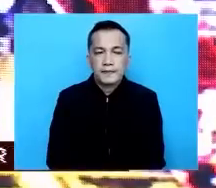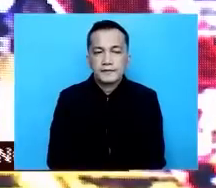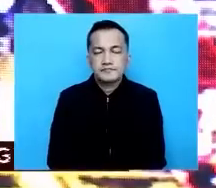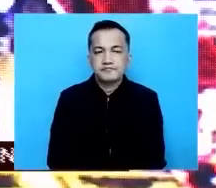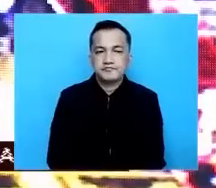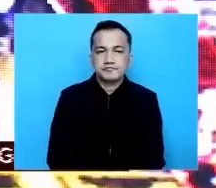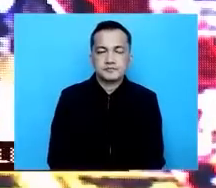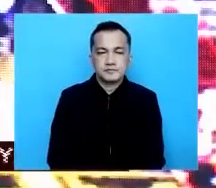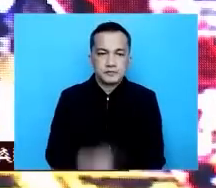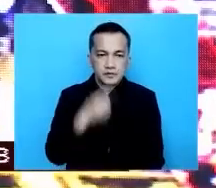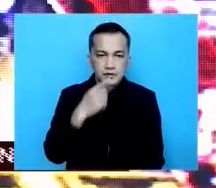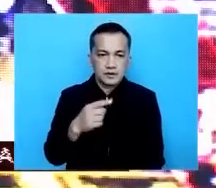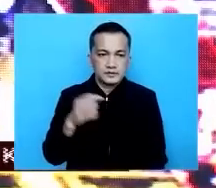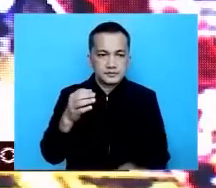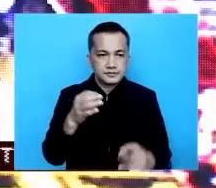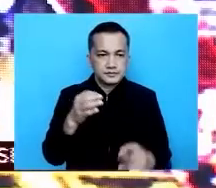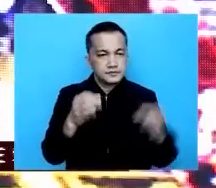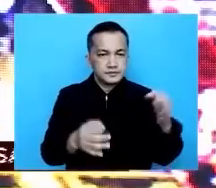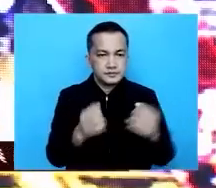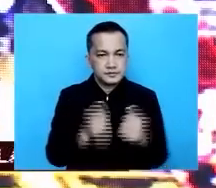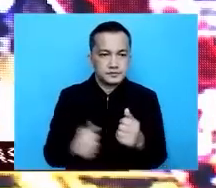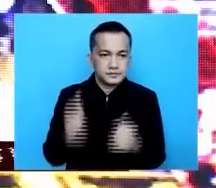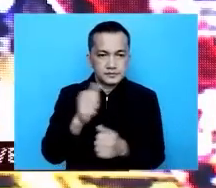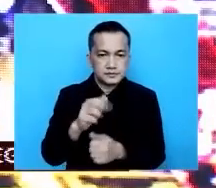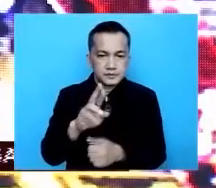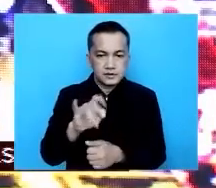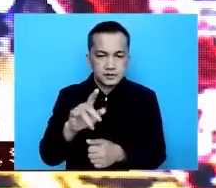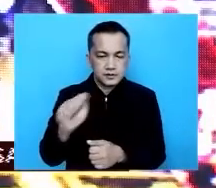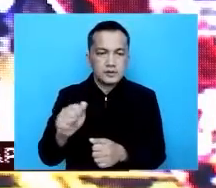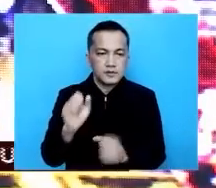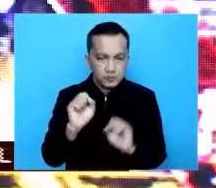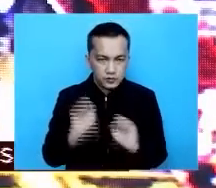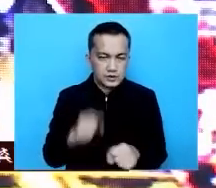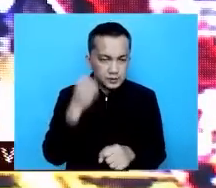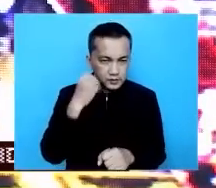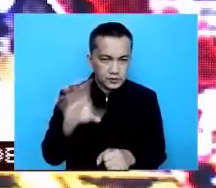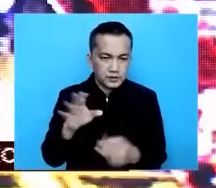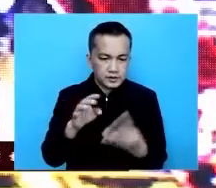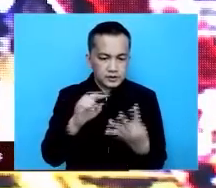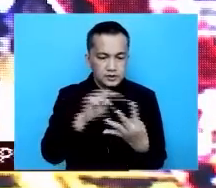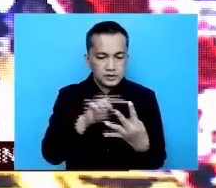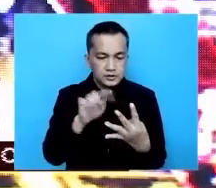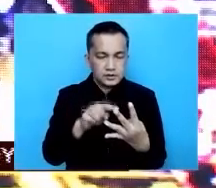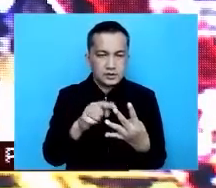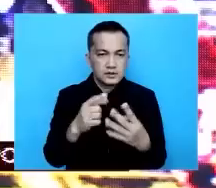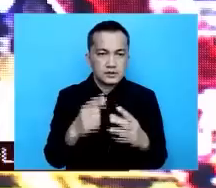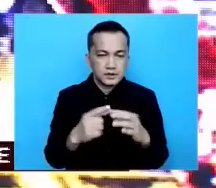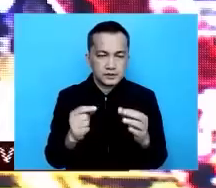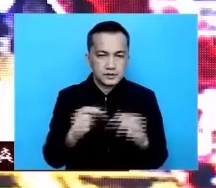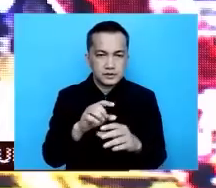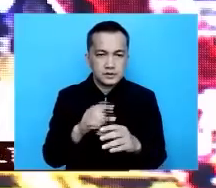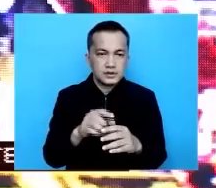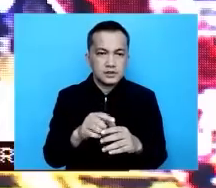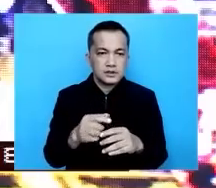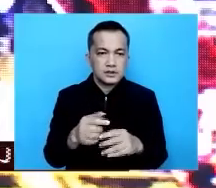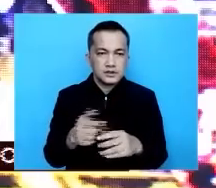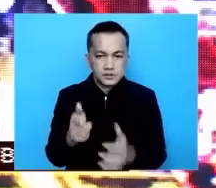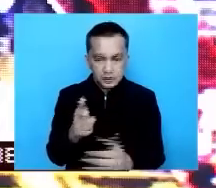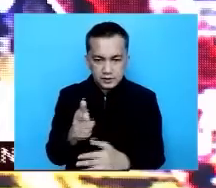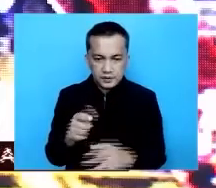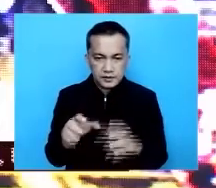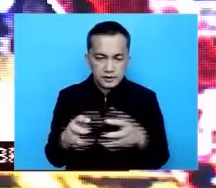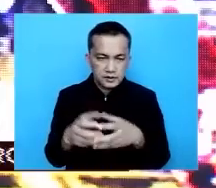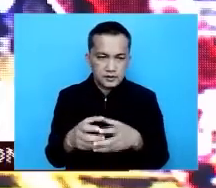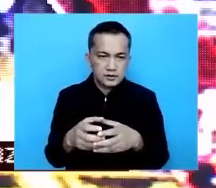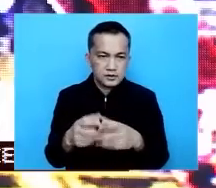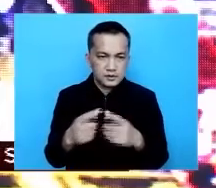Iginit ni Justice Secretary Boyeng Remulla na maaaring ipa-deport ang dalawa sa apat na Japanese na sangkot sa robbery group sa Japan kahit nakakulong dito